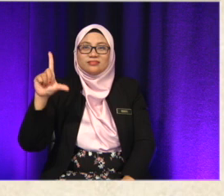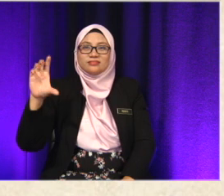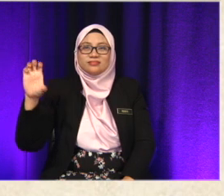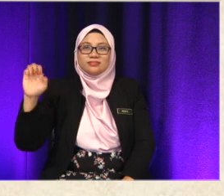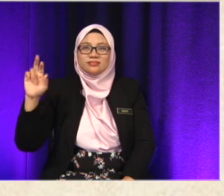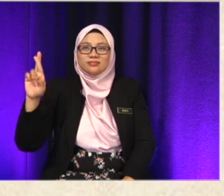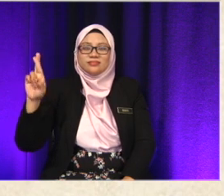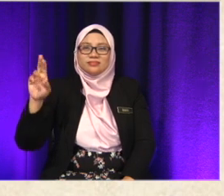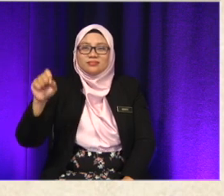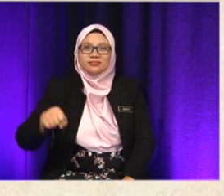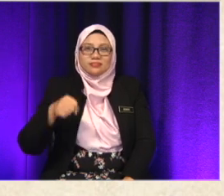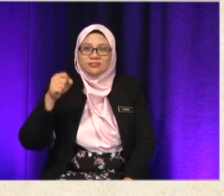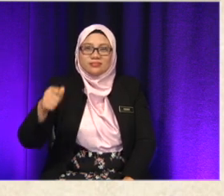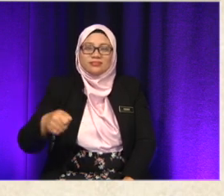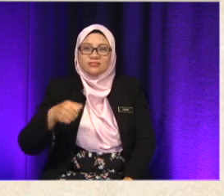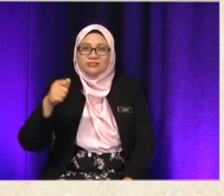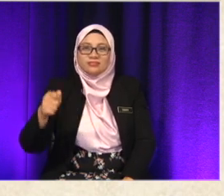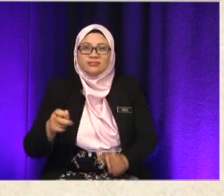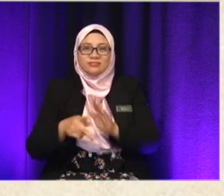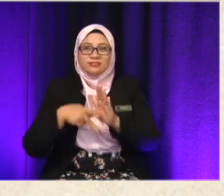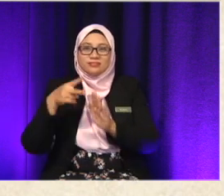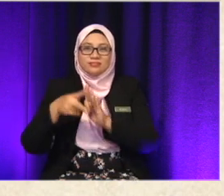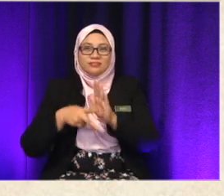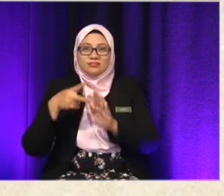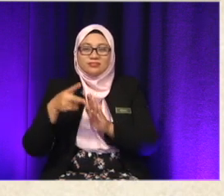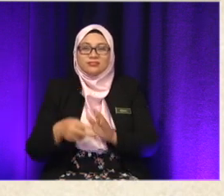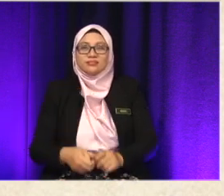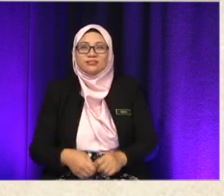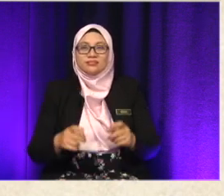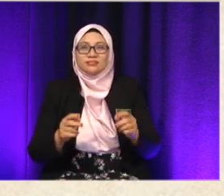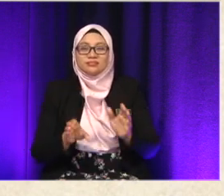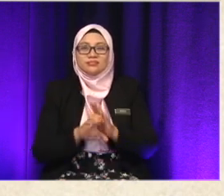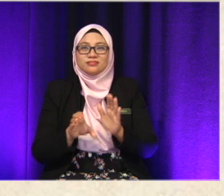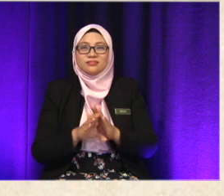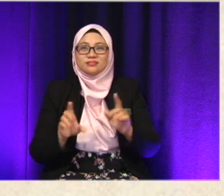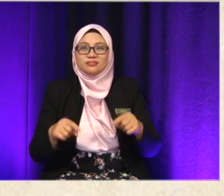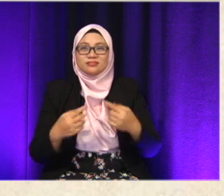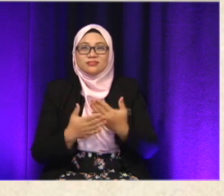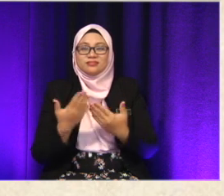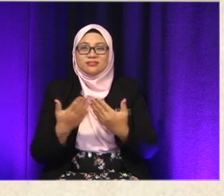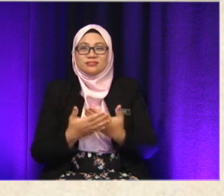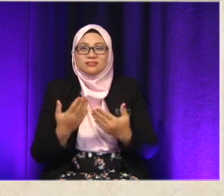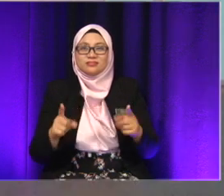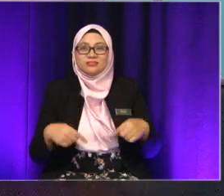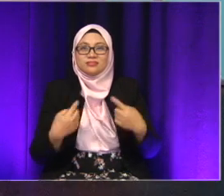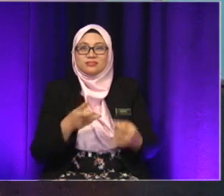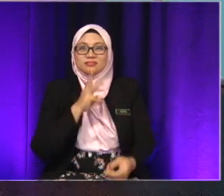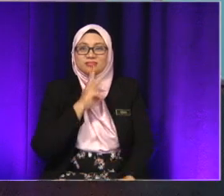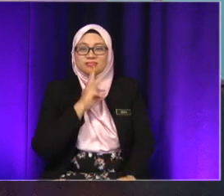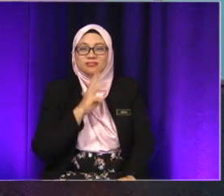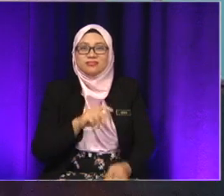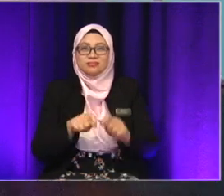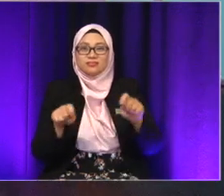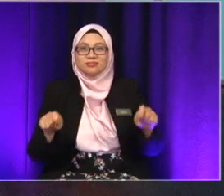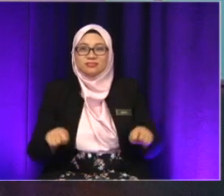bergerak roller tu. Contoh paling senang kalau kita pergi di pelabuhan ataupun di tempat-tempat shipyard, dia ada satu